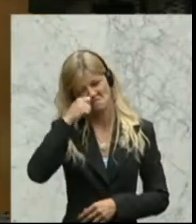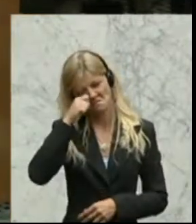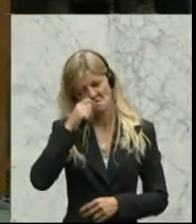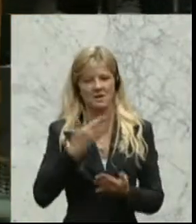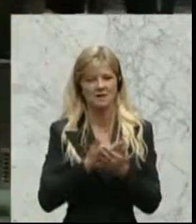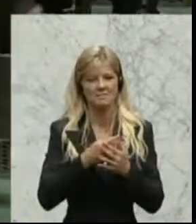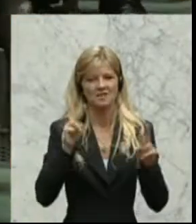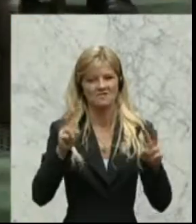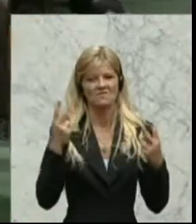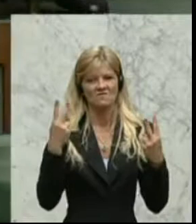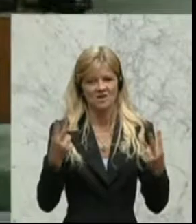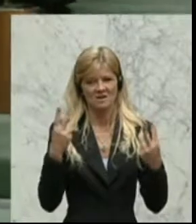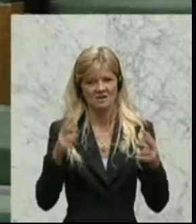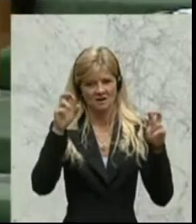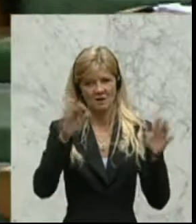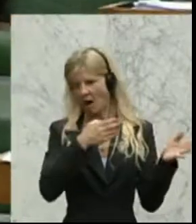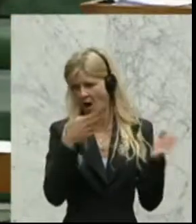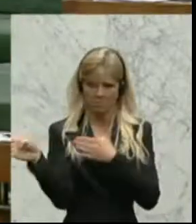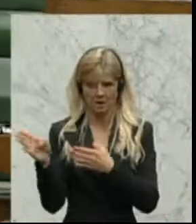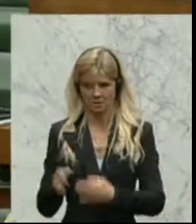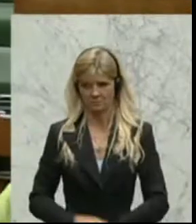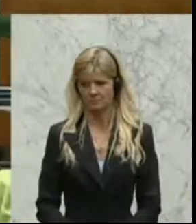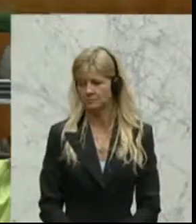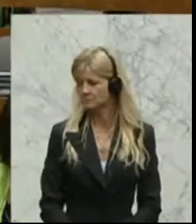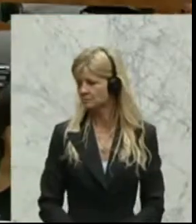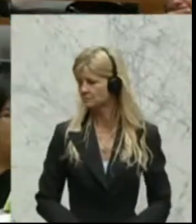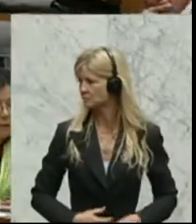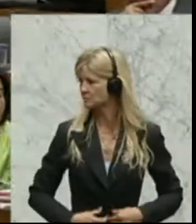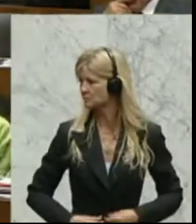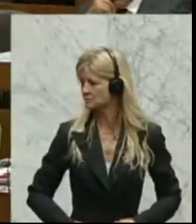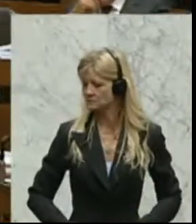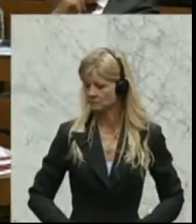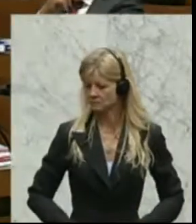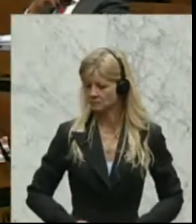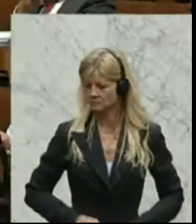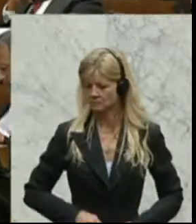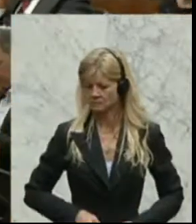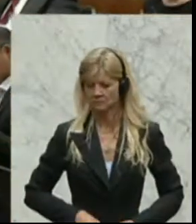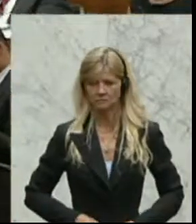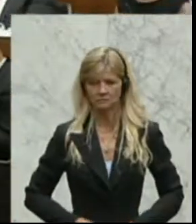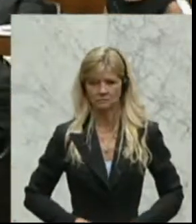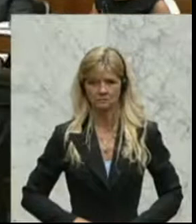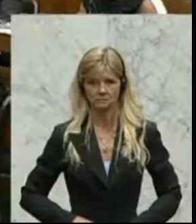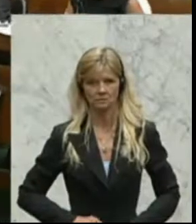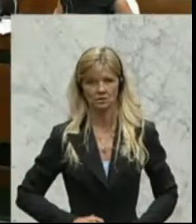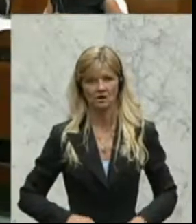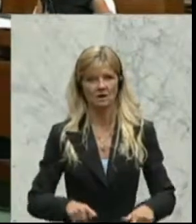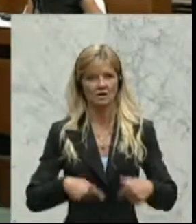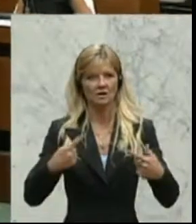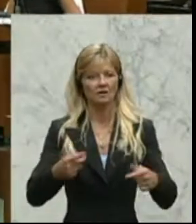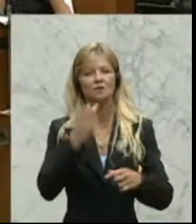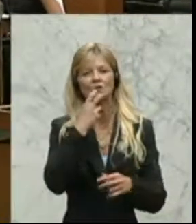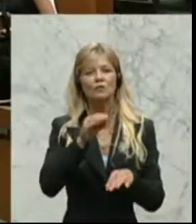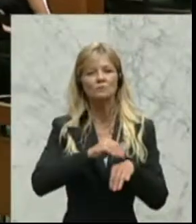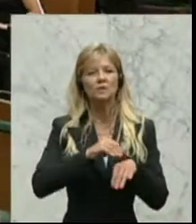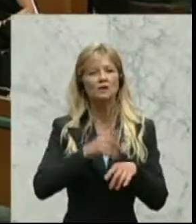Der Eingangssteuersatz sei zu hoch und die Bemessungsgrundlage für den Spitzensteuersatz müsse angehoben werden, fordert der Wirtschaftssprecher der FPÖ,